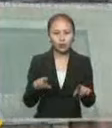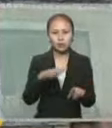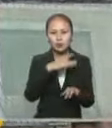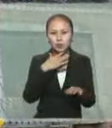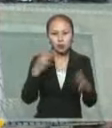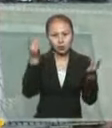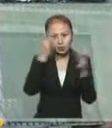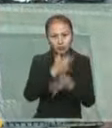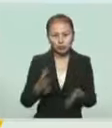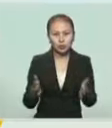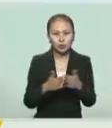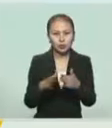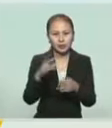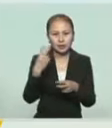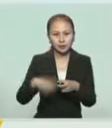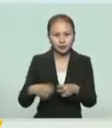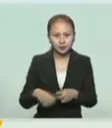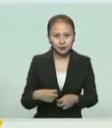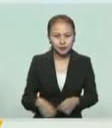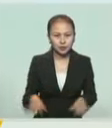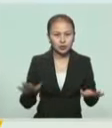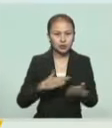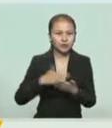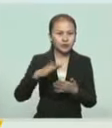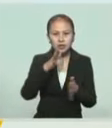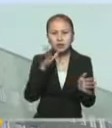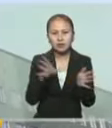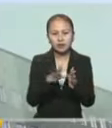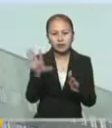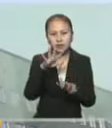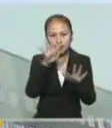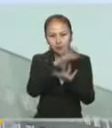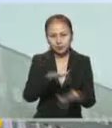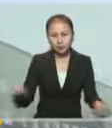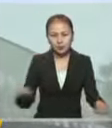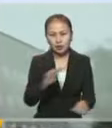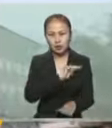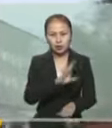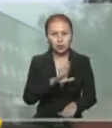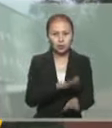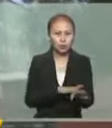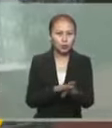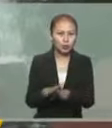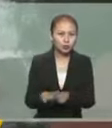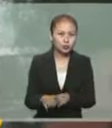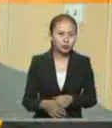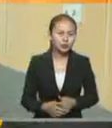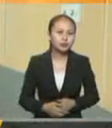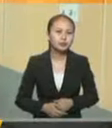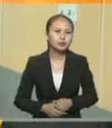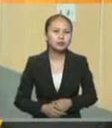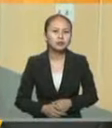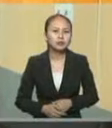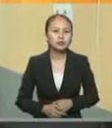жуық жер үйге айтарлықтай зақым келді. Жоғарғы кернеулі электр желілері істен шыққандықтан сол жағалауда толық жарық болмай қалды.